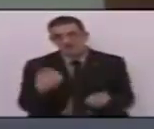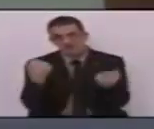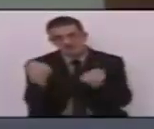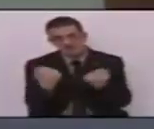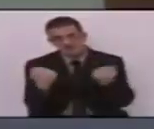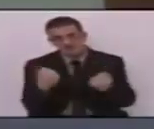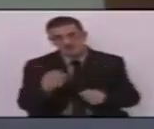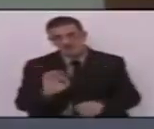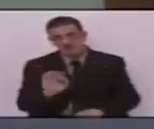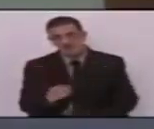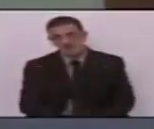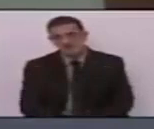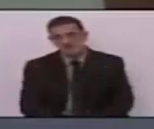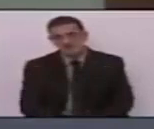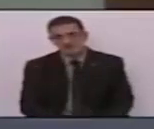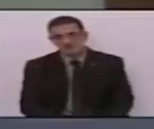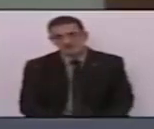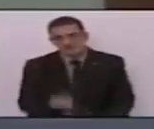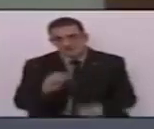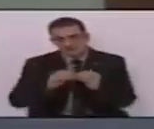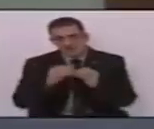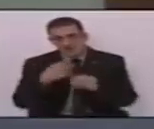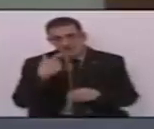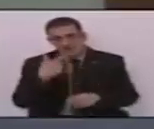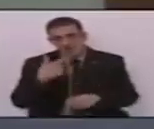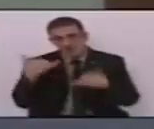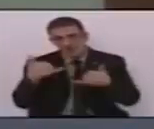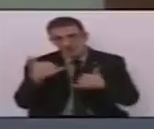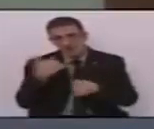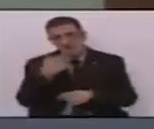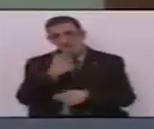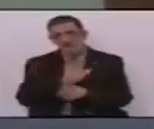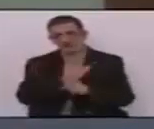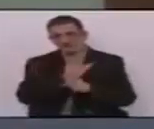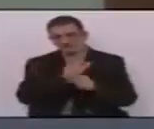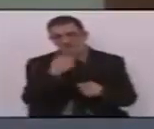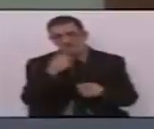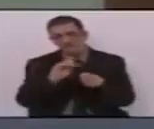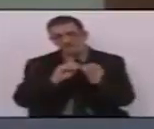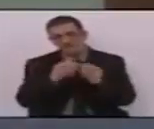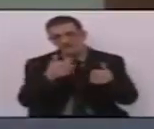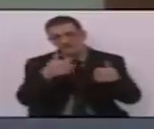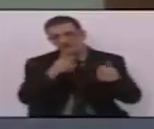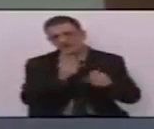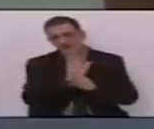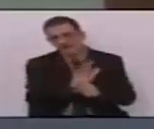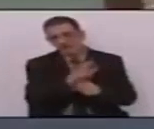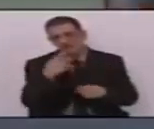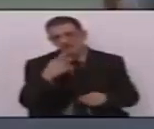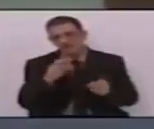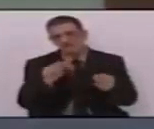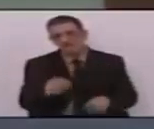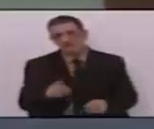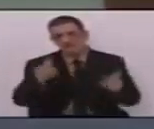والغريب في الامر، بعد ما تكون حملات من عند الشعب الجزائري يكون واعي ويقول خليها تصدي، الغريب في الامر واش يكون سيد الوزير؟ انه